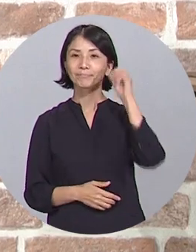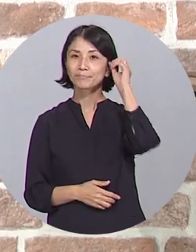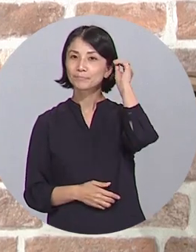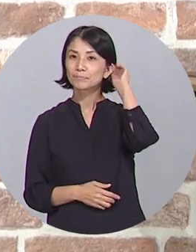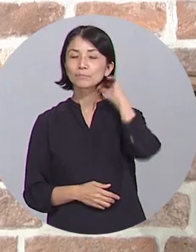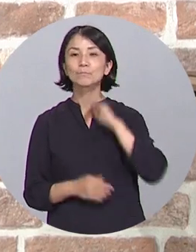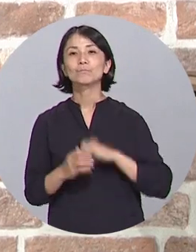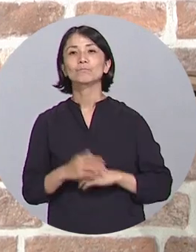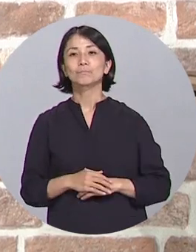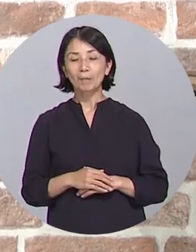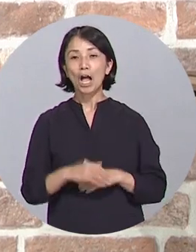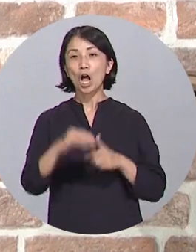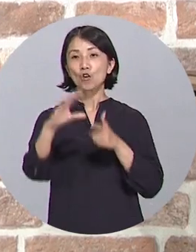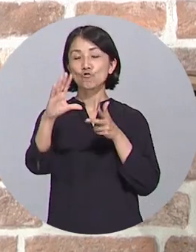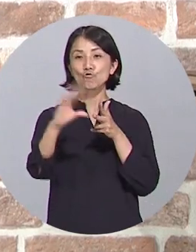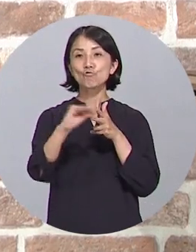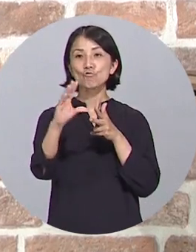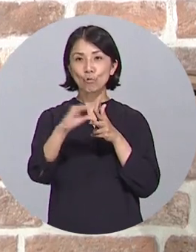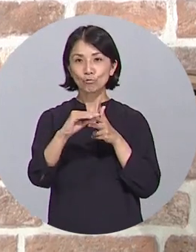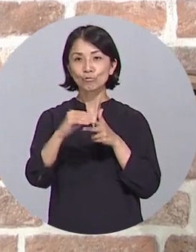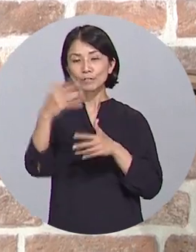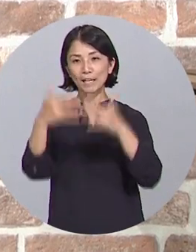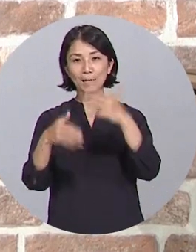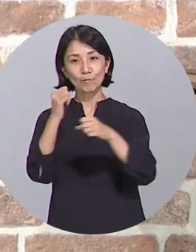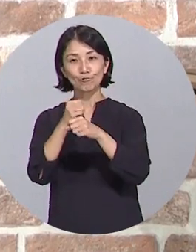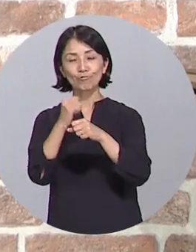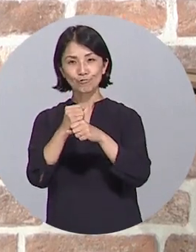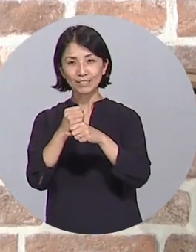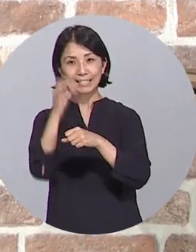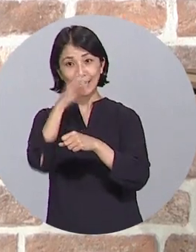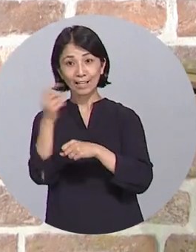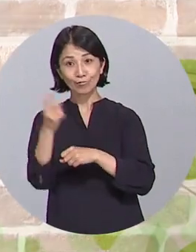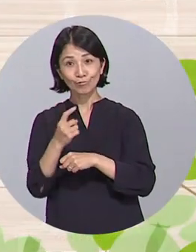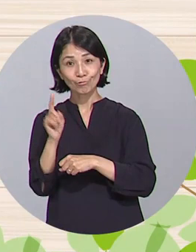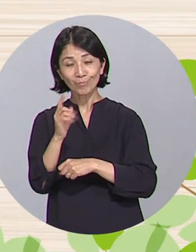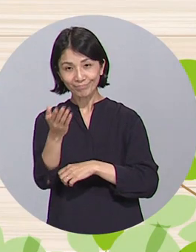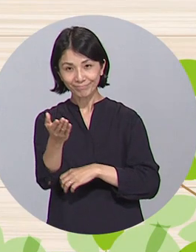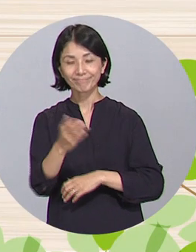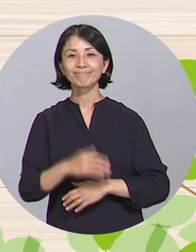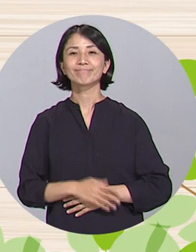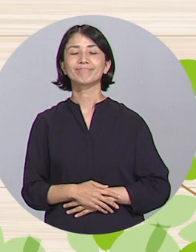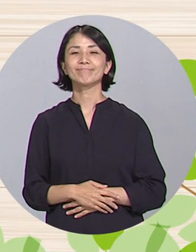今時埼玉の収録や番組制作の裏側を見学しませんか。